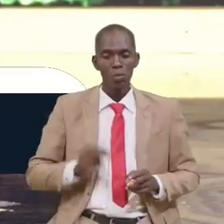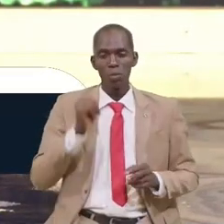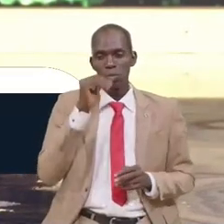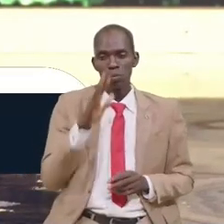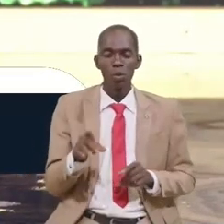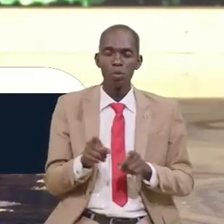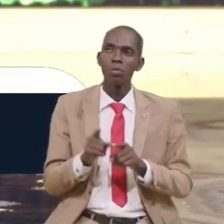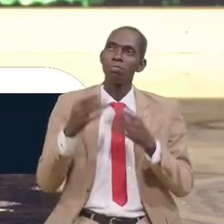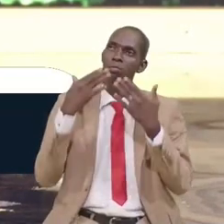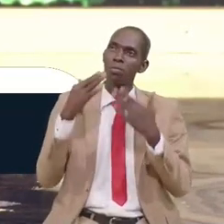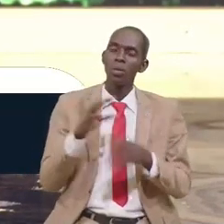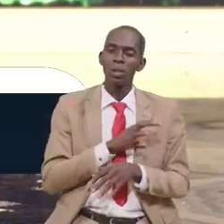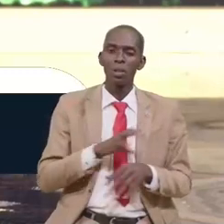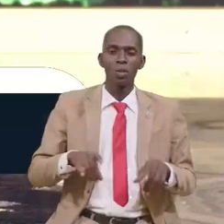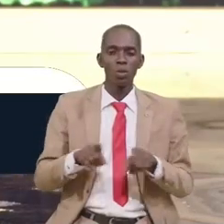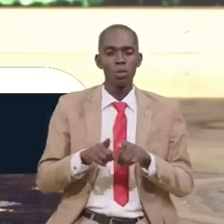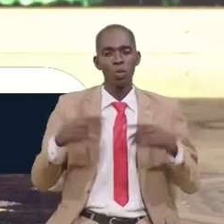servi. Et